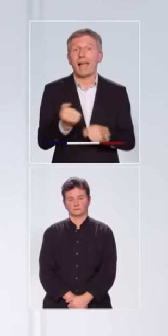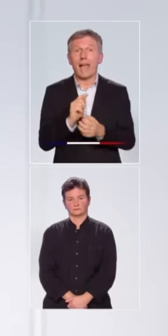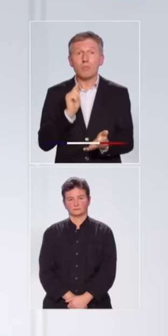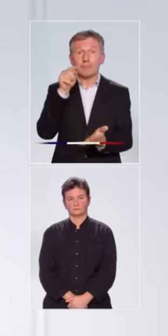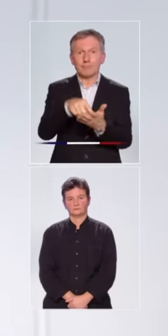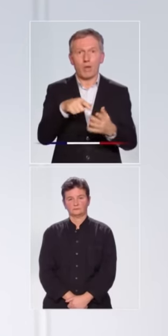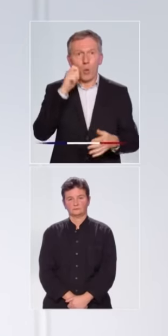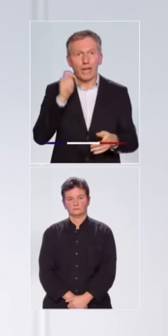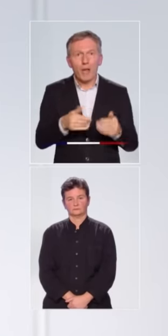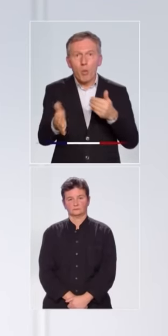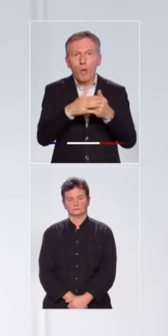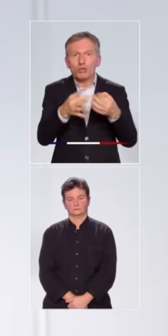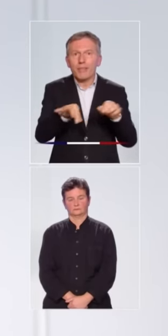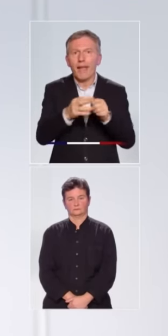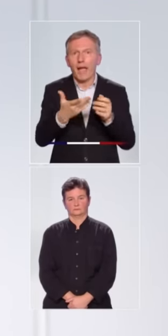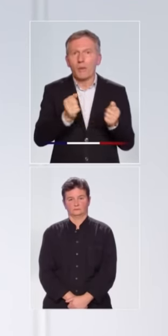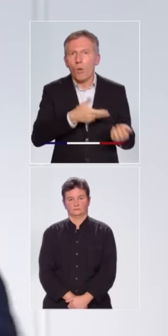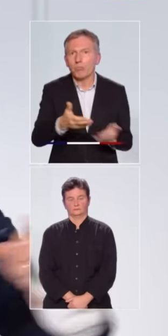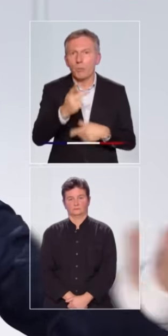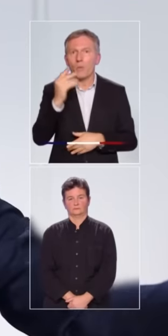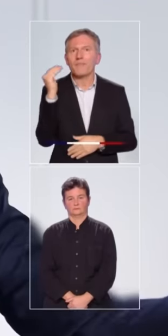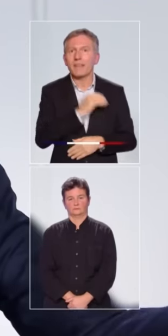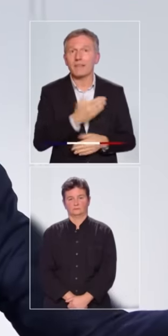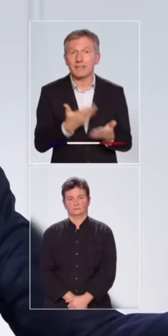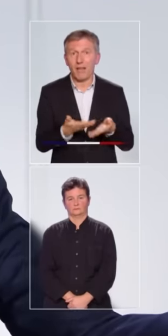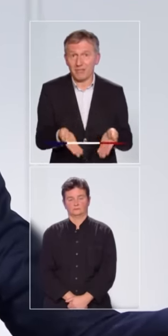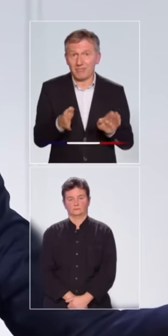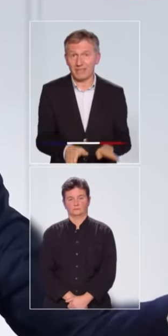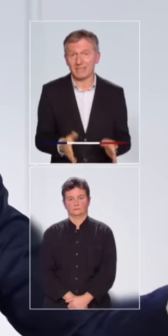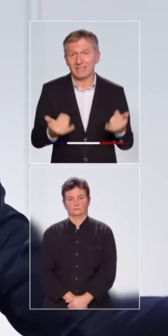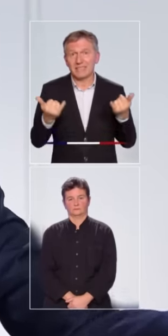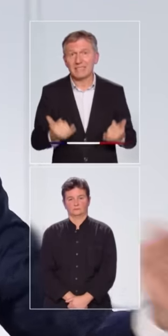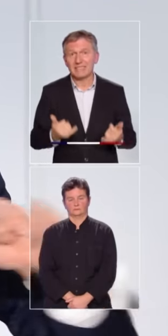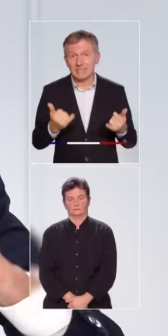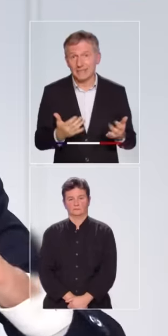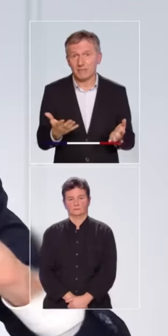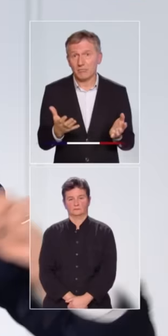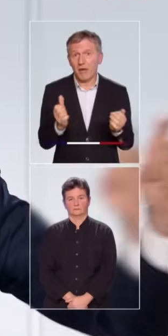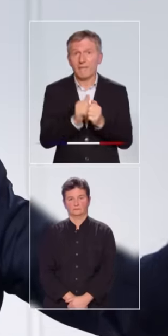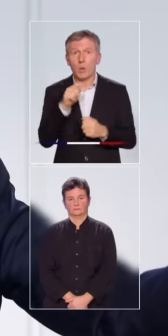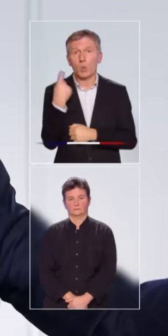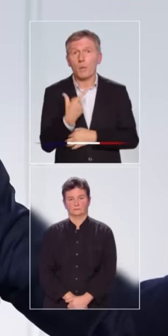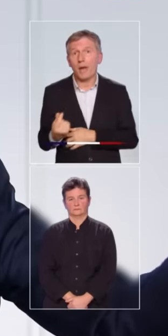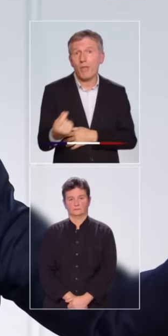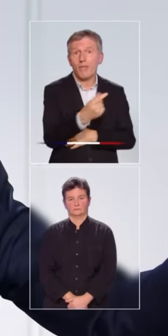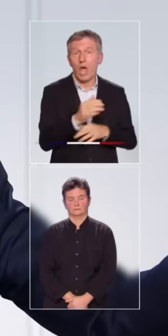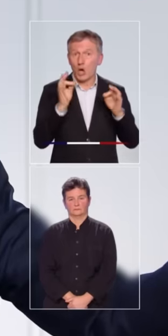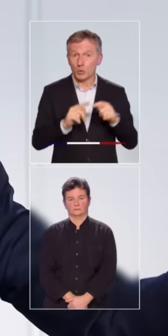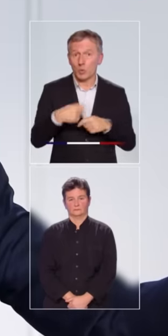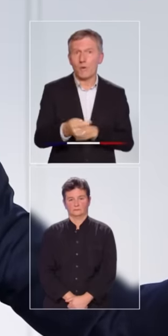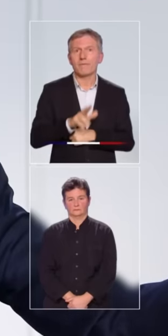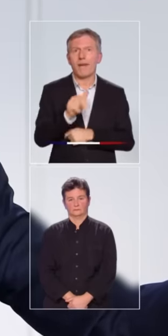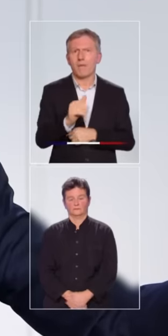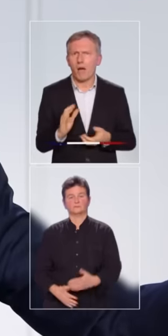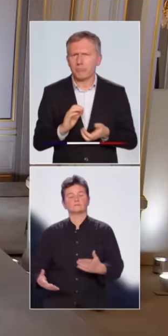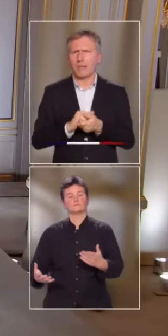parce que c'est plus proche du terrain, parce que ça peut aller beaucoup plus vite. C'est ce qui a été décidé ici, avec l'ensemble des partenaires. Et c'est ce que d'ailleurs on va faire main dans